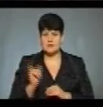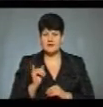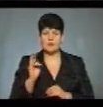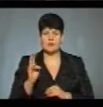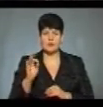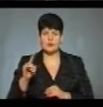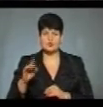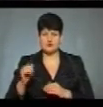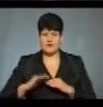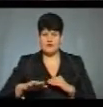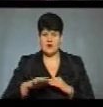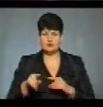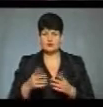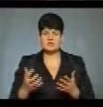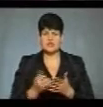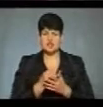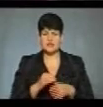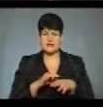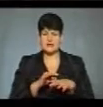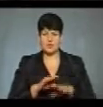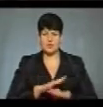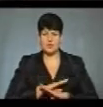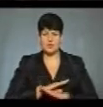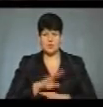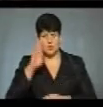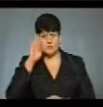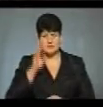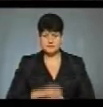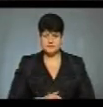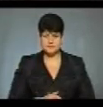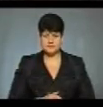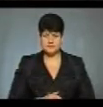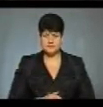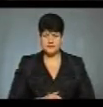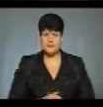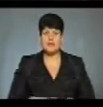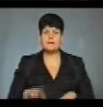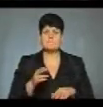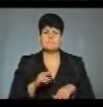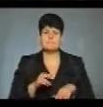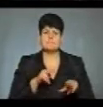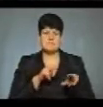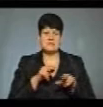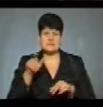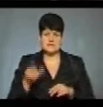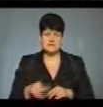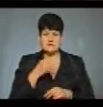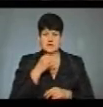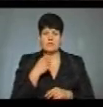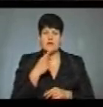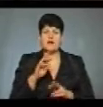словами місцевих мисливців, знайшли тіло хлопця. Мисливець Василь Гайовий розповів, як знайшли тіло Віктора